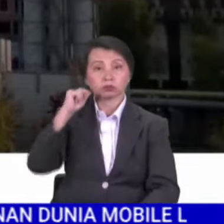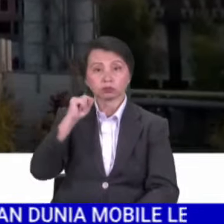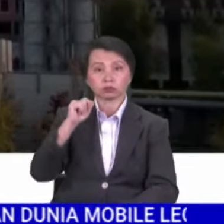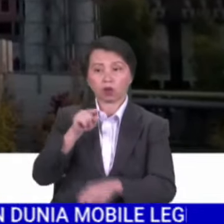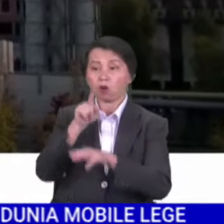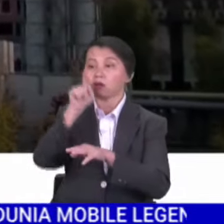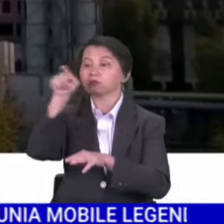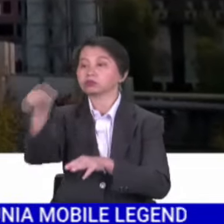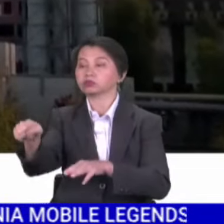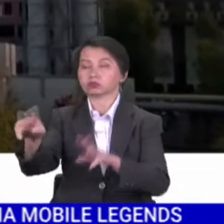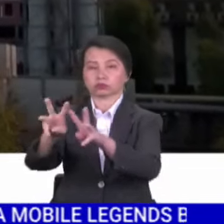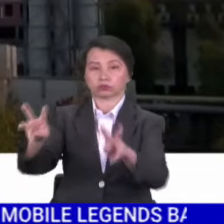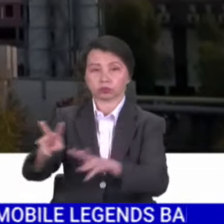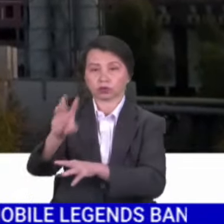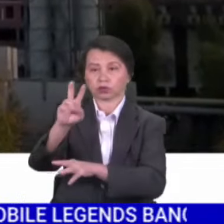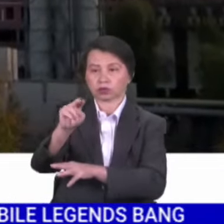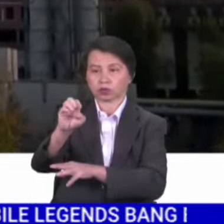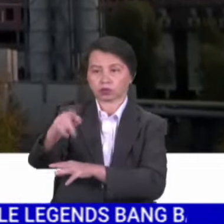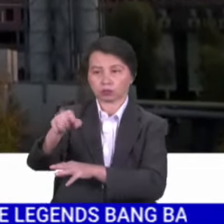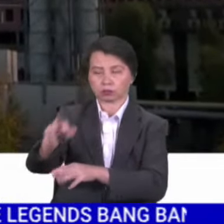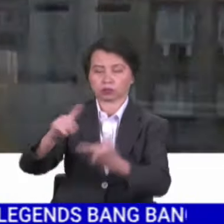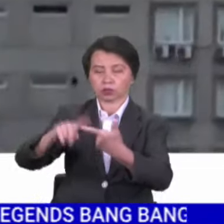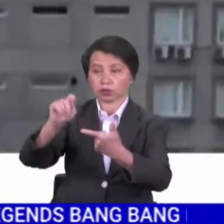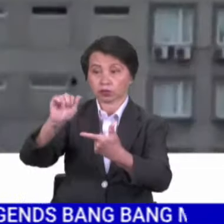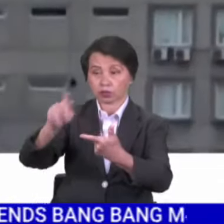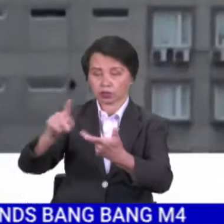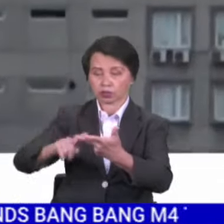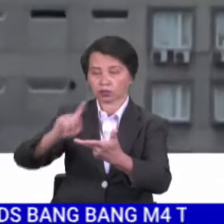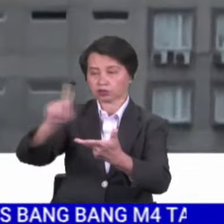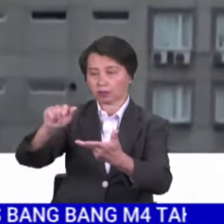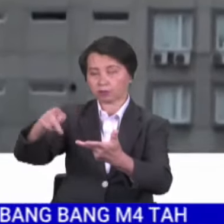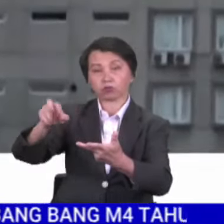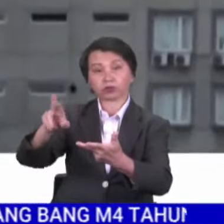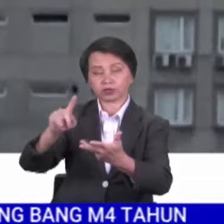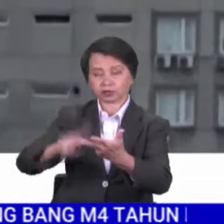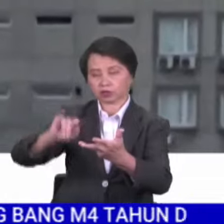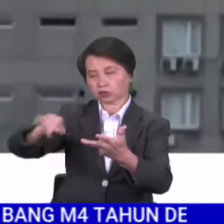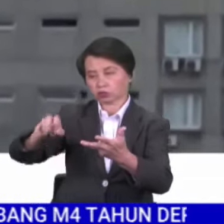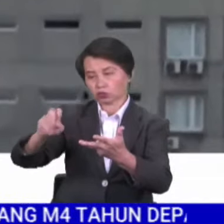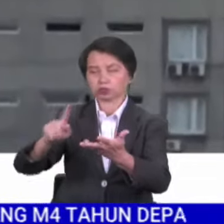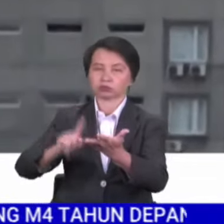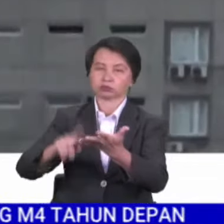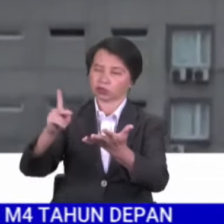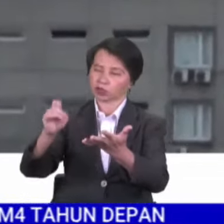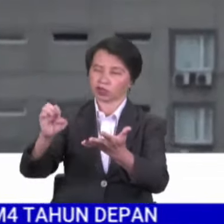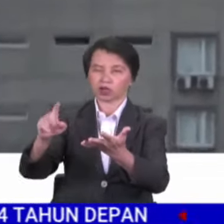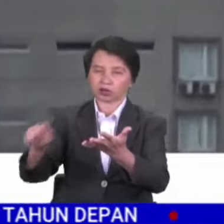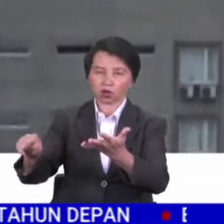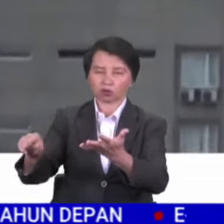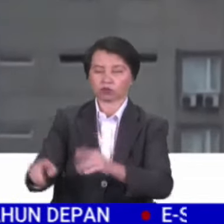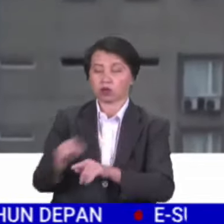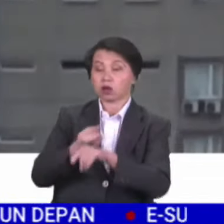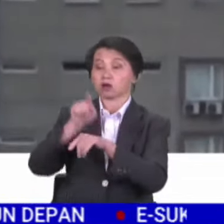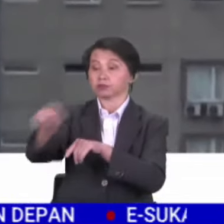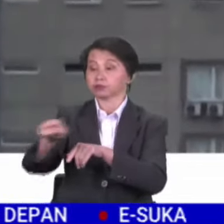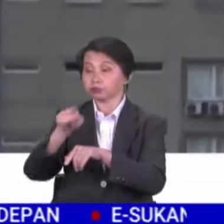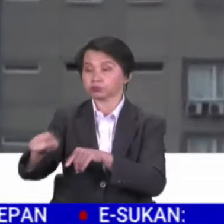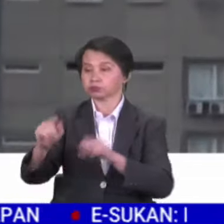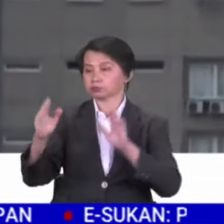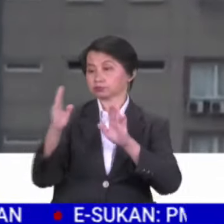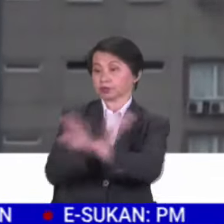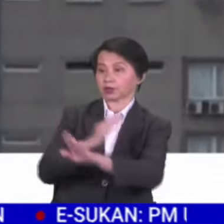Serangan menyasarkan wilayah Dnipro, Kharkiv, Zaporizhia, Donetsk dan Kherson. Serangan tersebut sebagai tindak